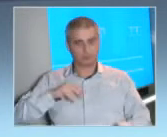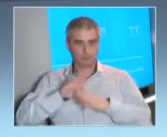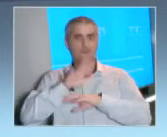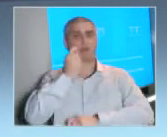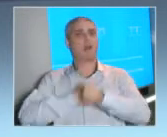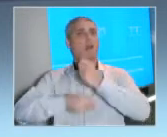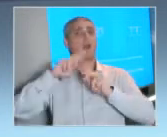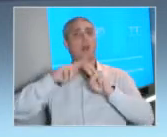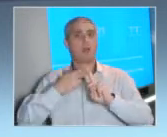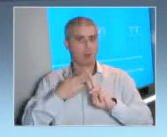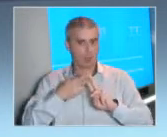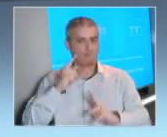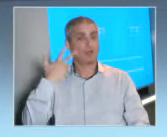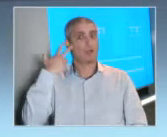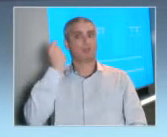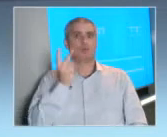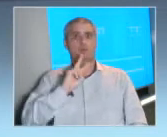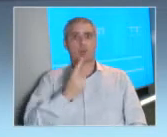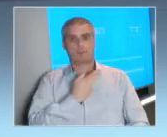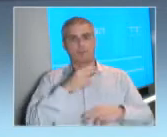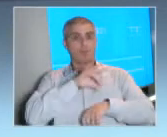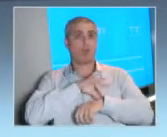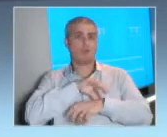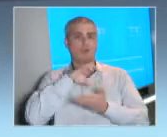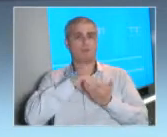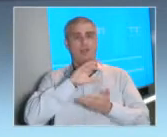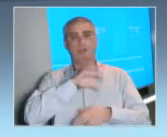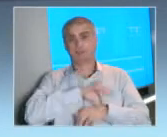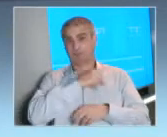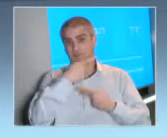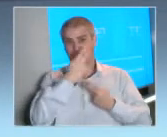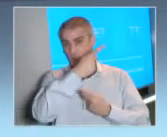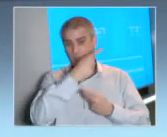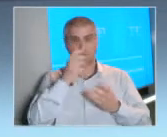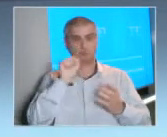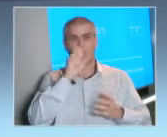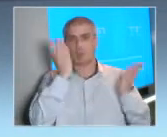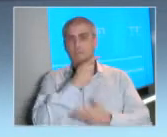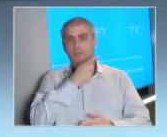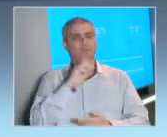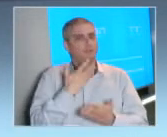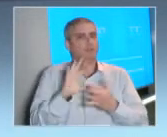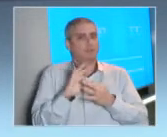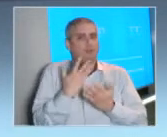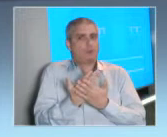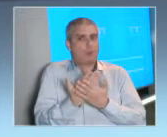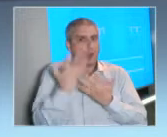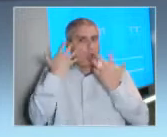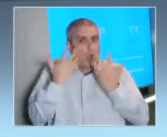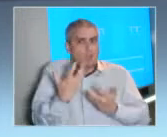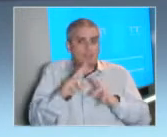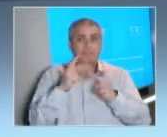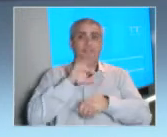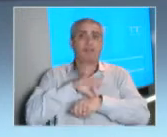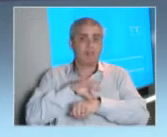על הכלכלה העולמית. התאבדות נוספת של רופא במרכז הרפואי סורוקה. האם קיים קשר מוכח לעומס על